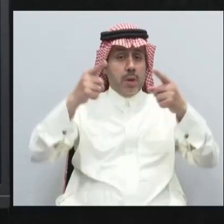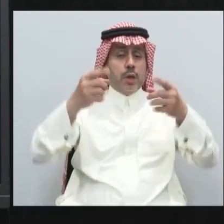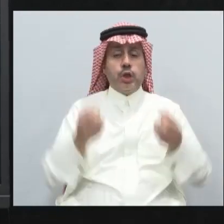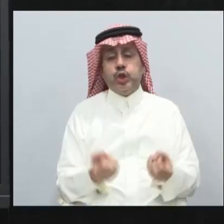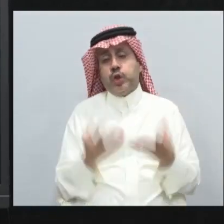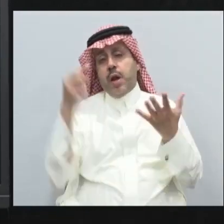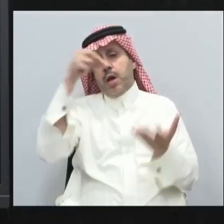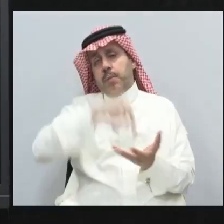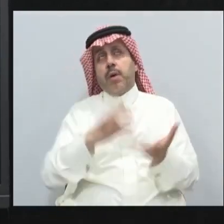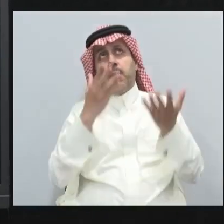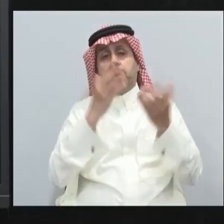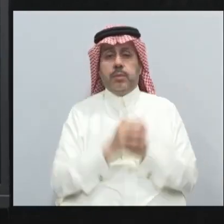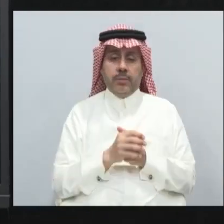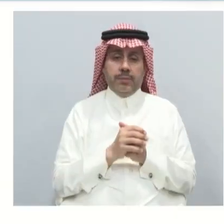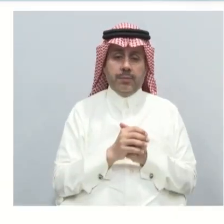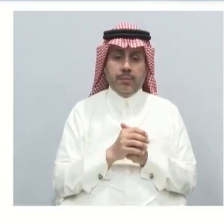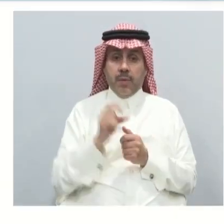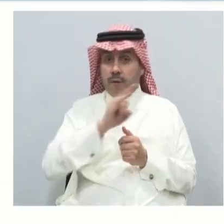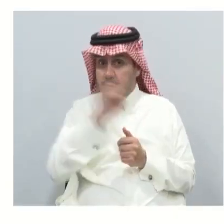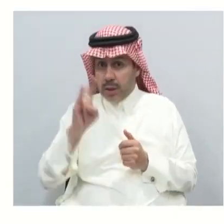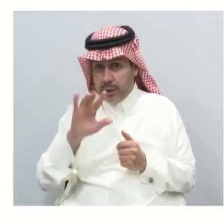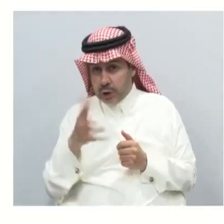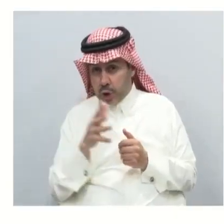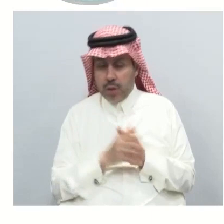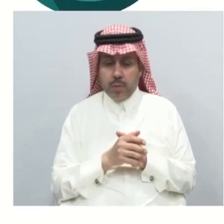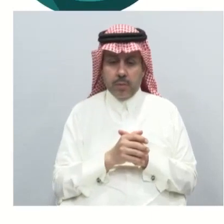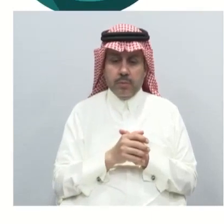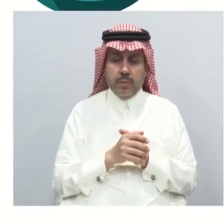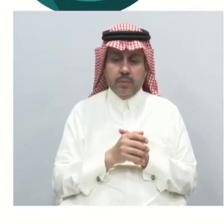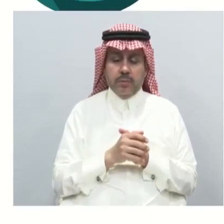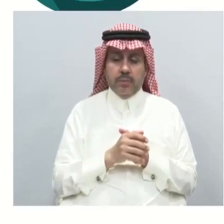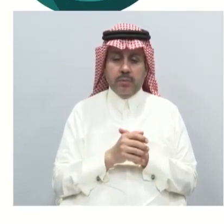اهلها فلا شك فيه ولا ارتياب